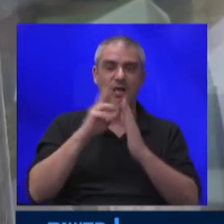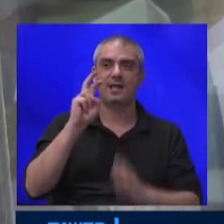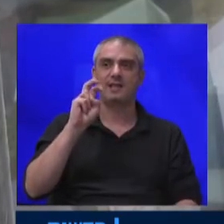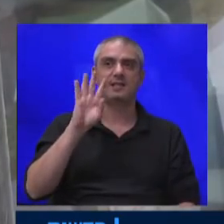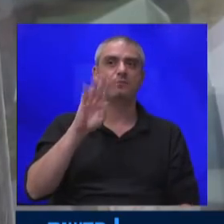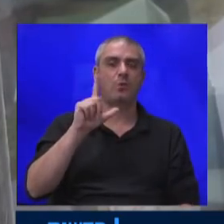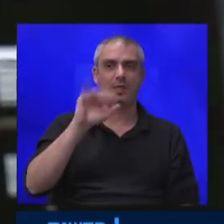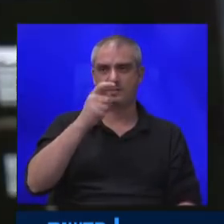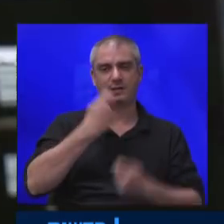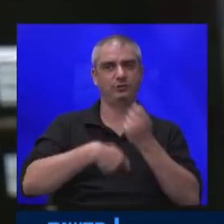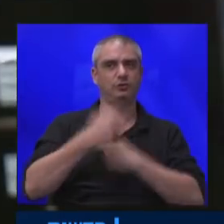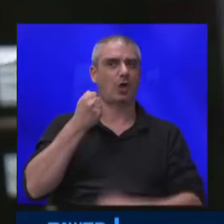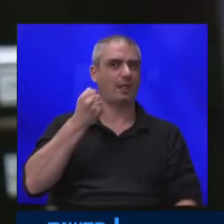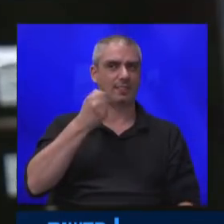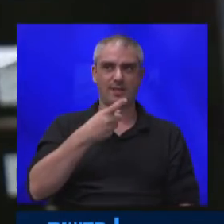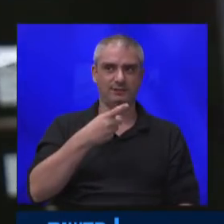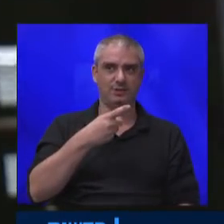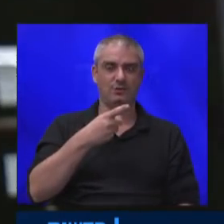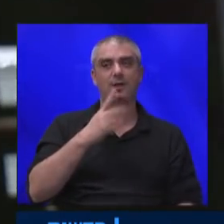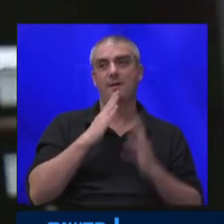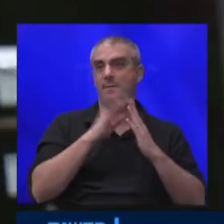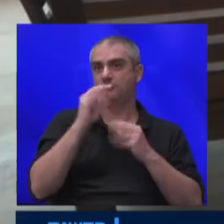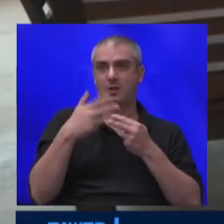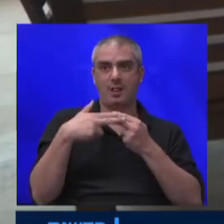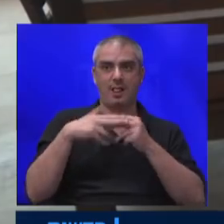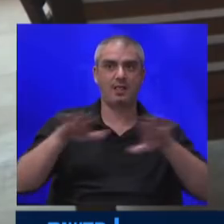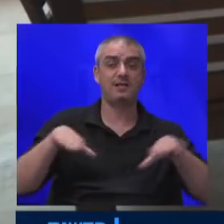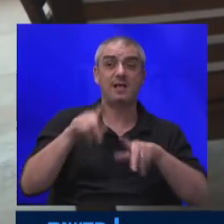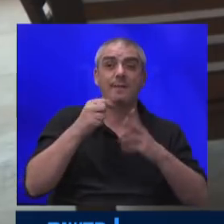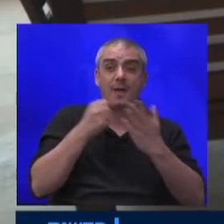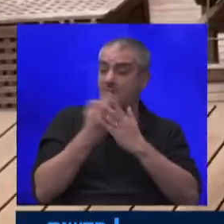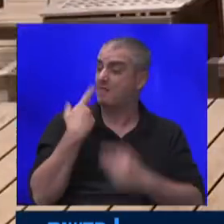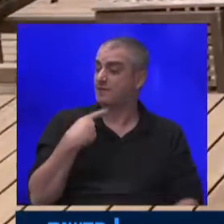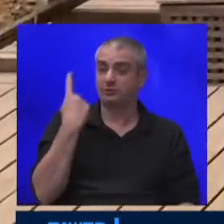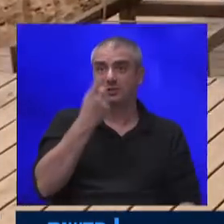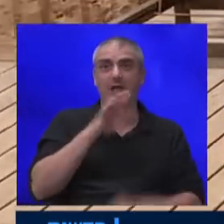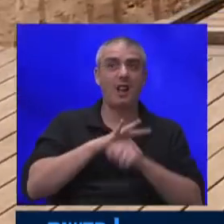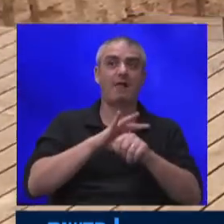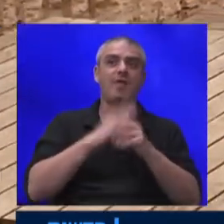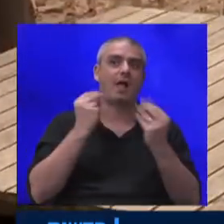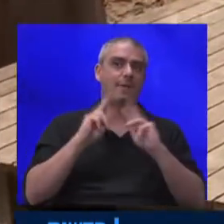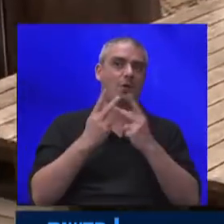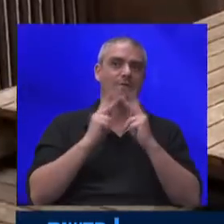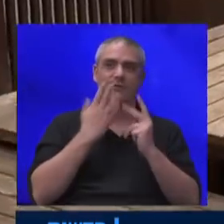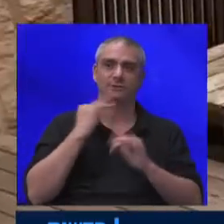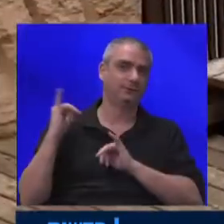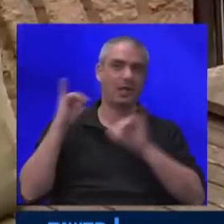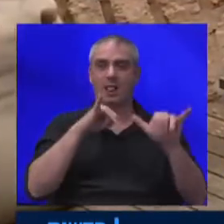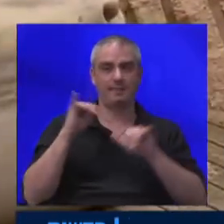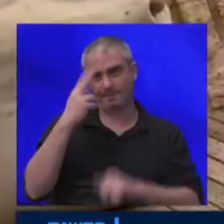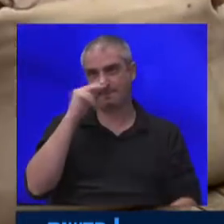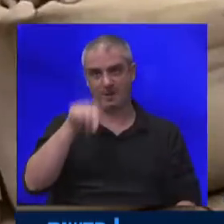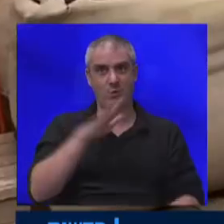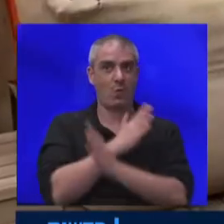נסיעות. הבית שלה גובל בחוף, עד לפני שנה היא ליוותה הרבה מאוד קבוצות של ישראלים שביקרו במרוקו,